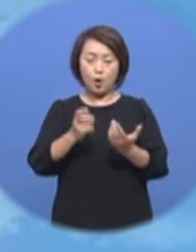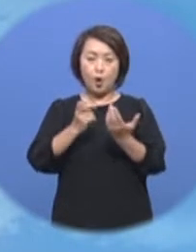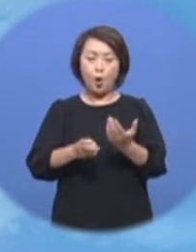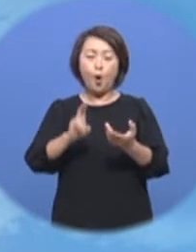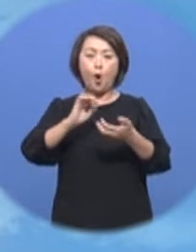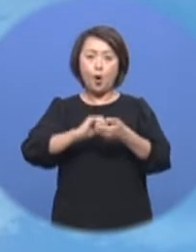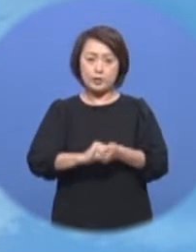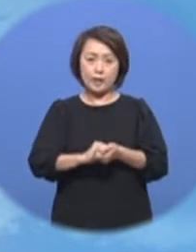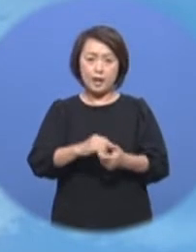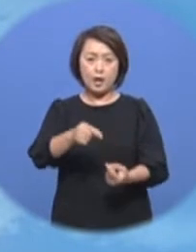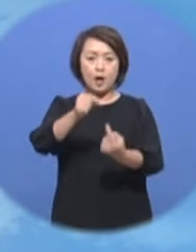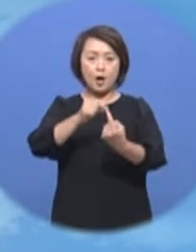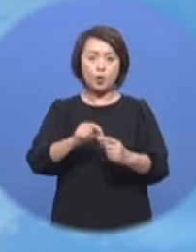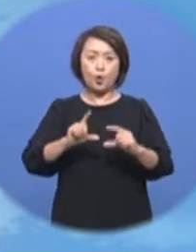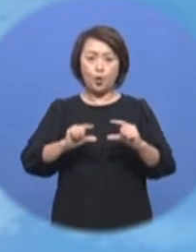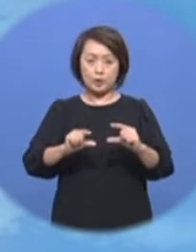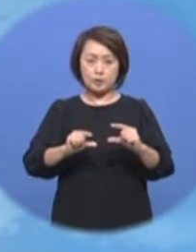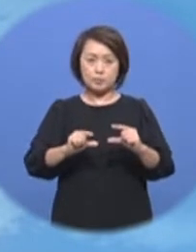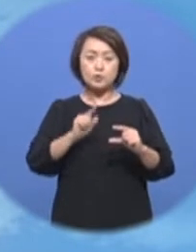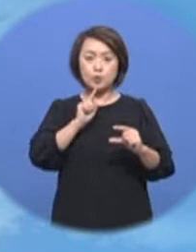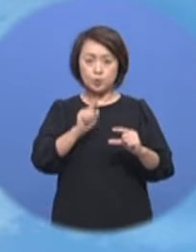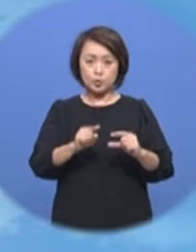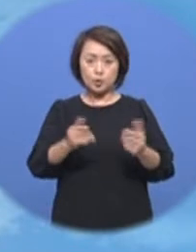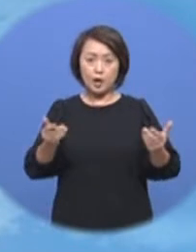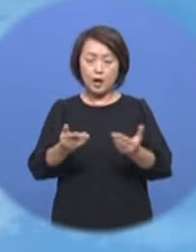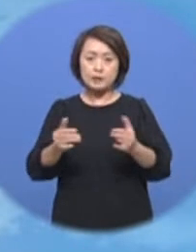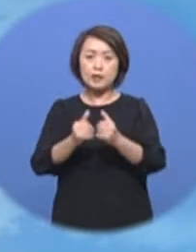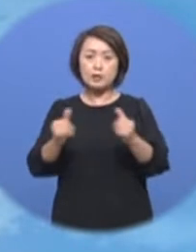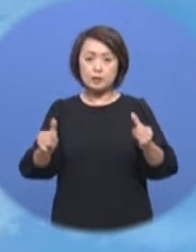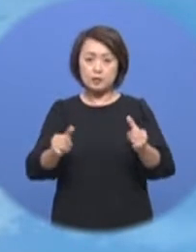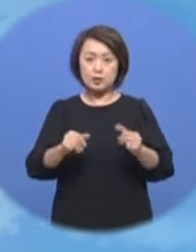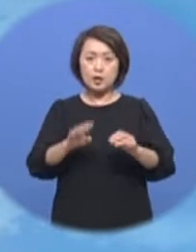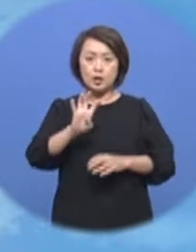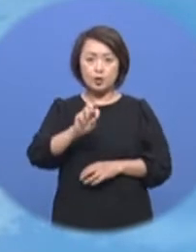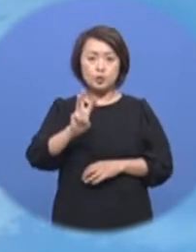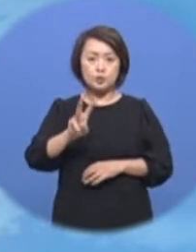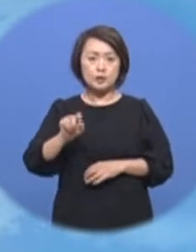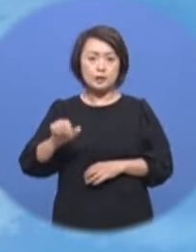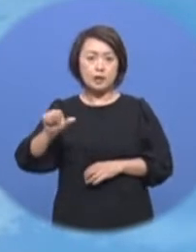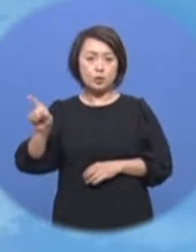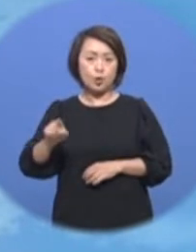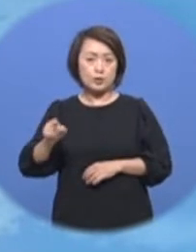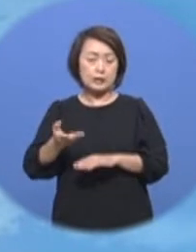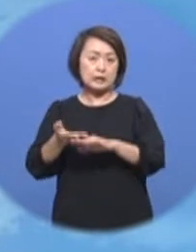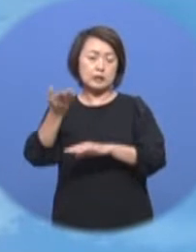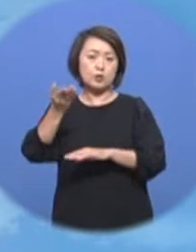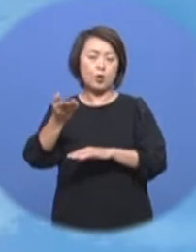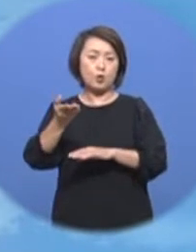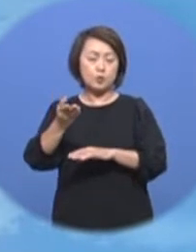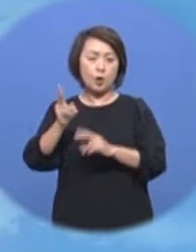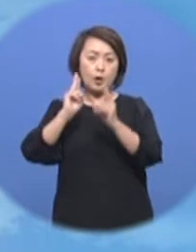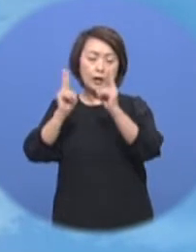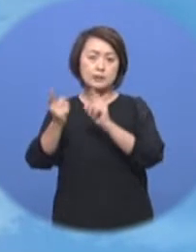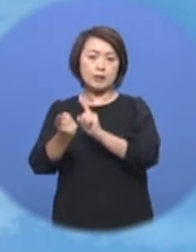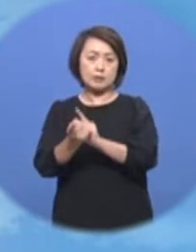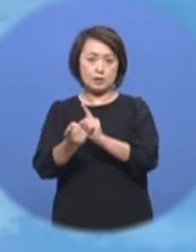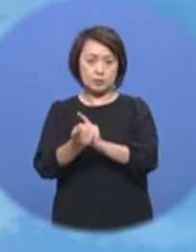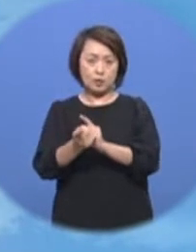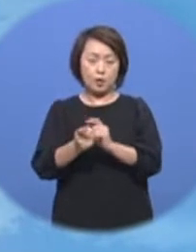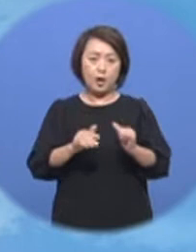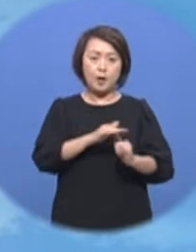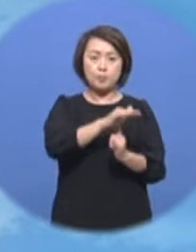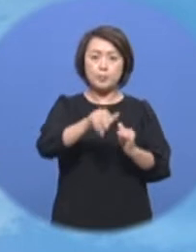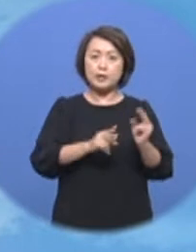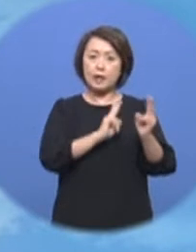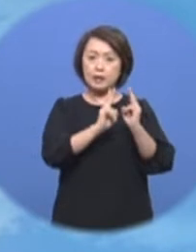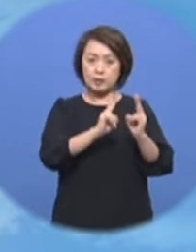雇用率と言います。従業員が 43.5 人以上の事業主が対象となっていまして、民間企業